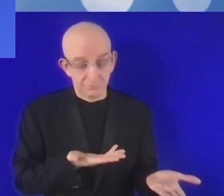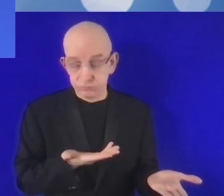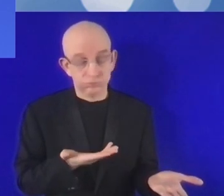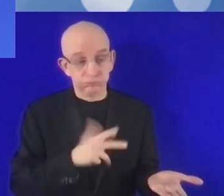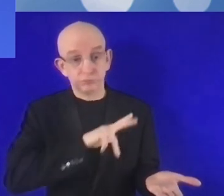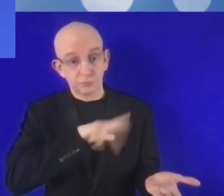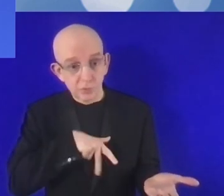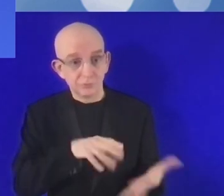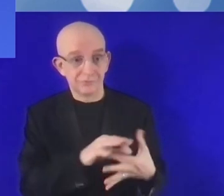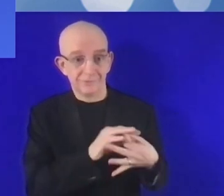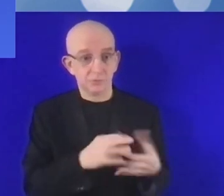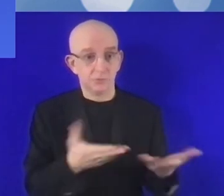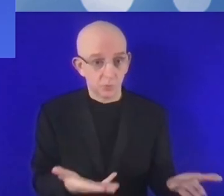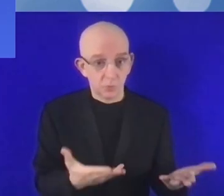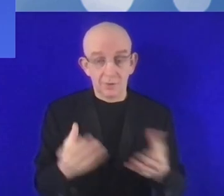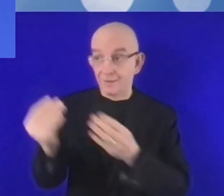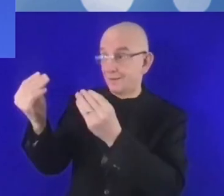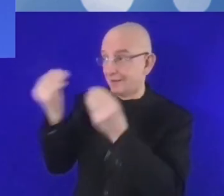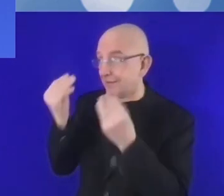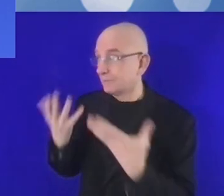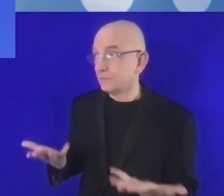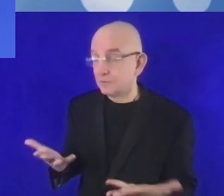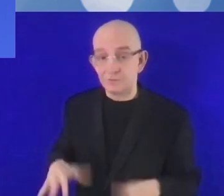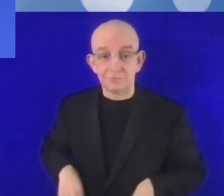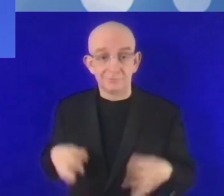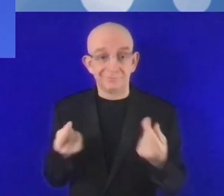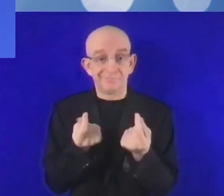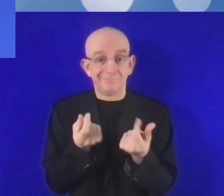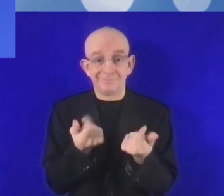доступа не дает доступа к образованию.